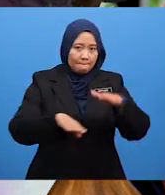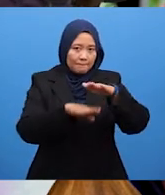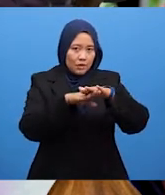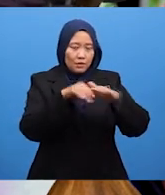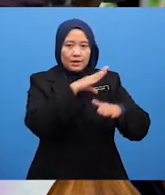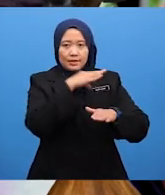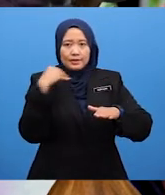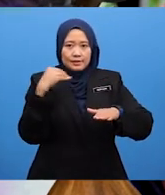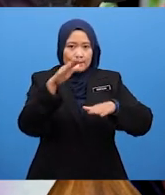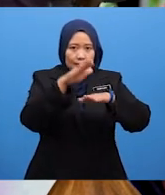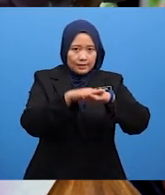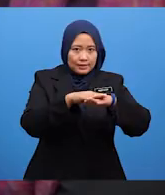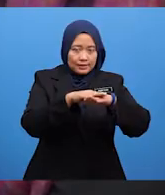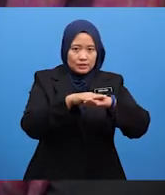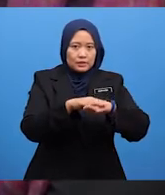C.